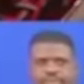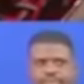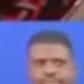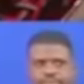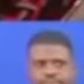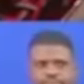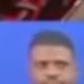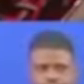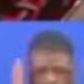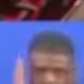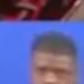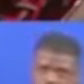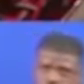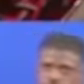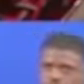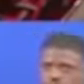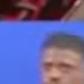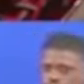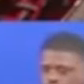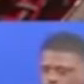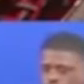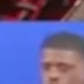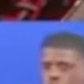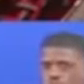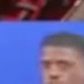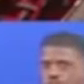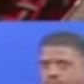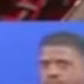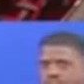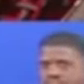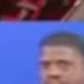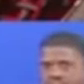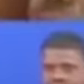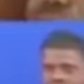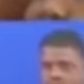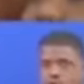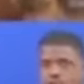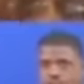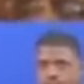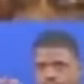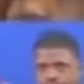Mheshimiwa Tobias Andengenya, Commissioner Mstaafu, Kigoma.